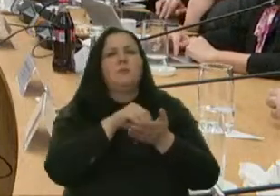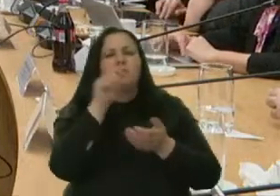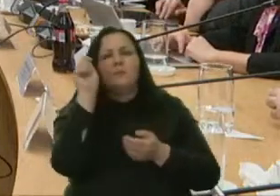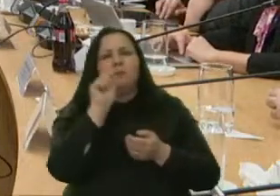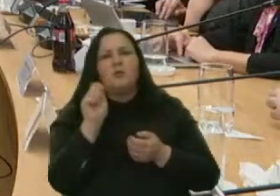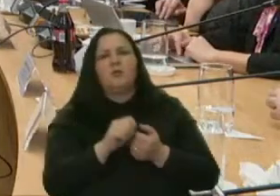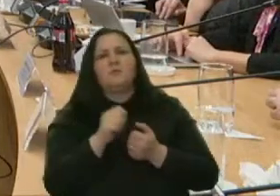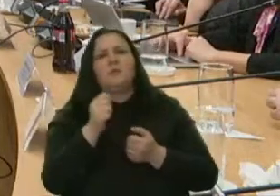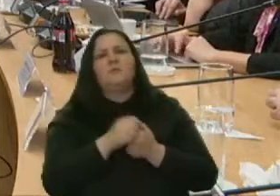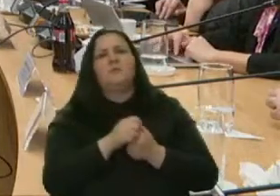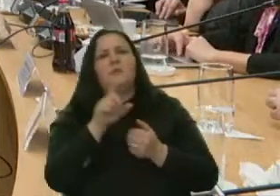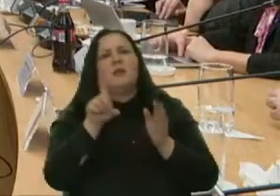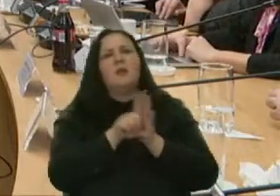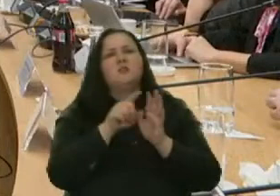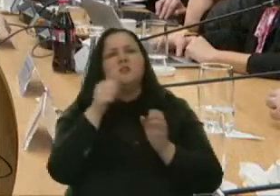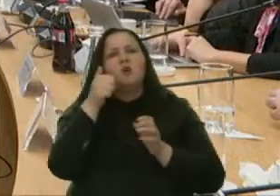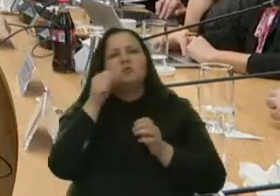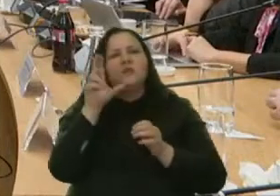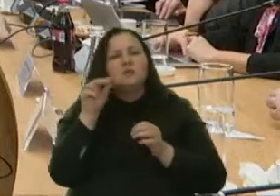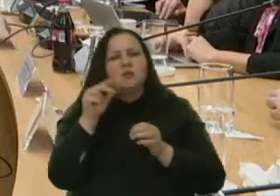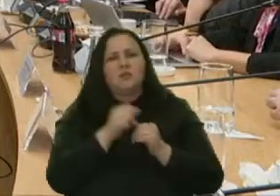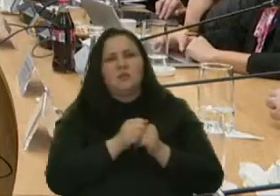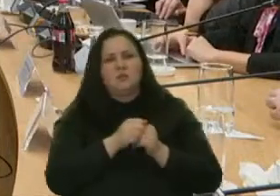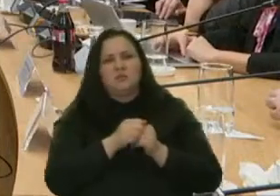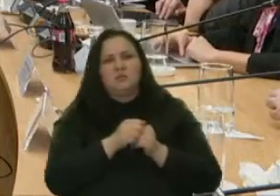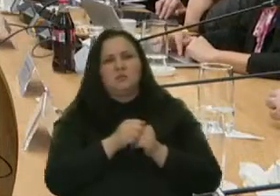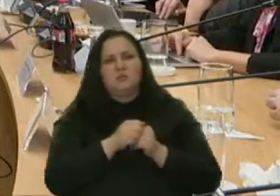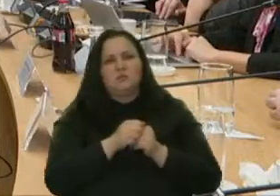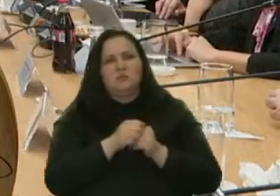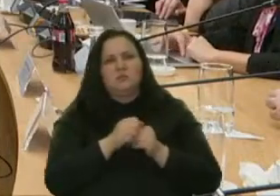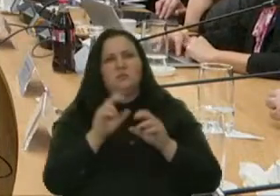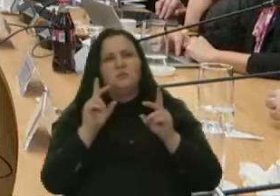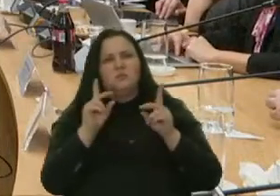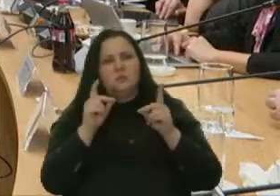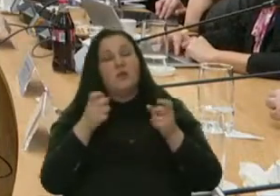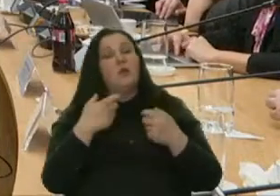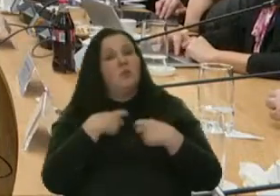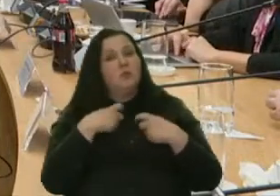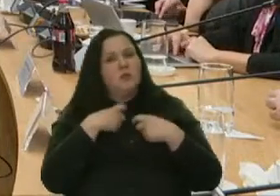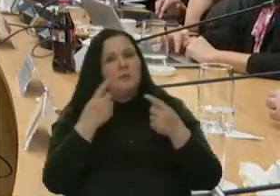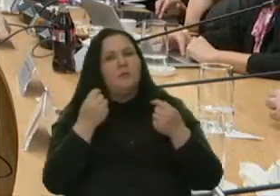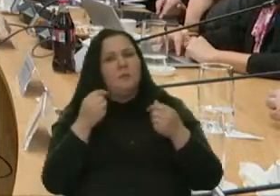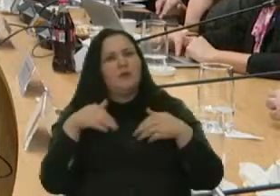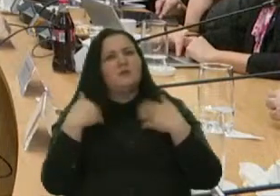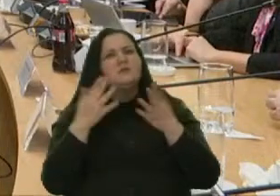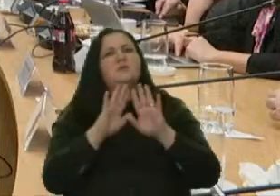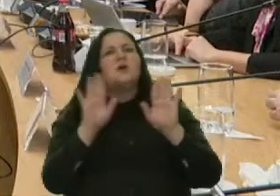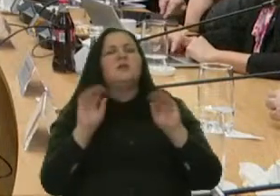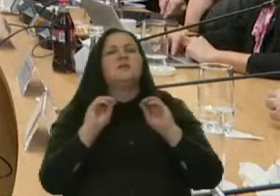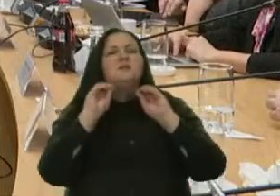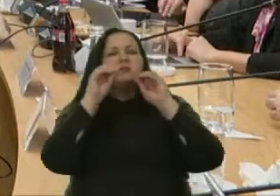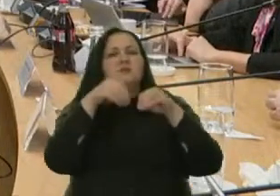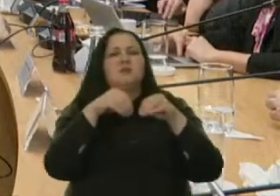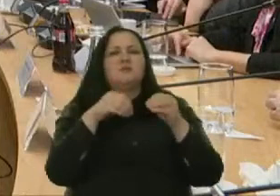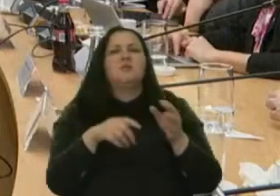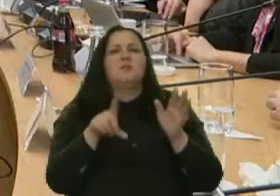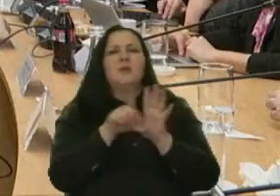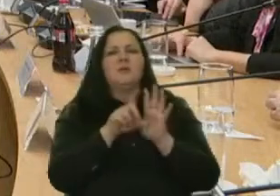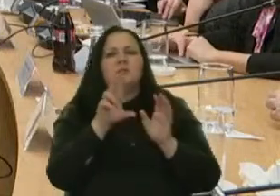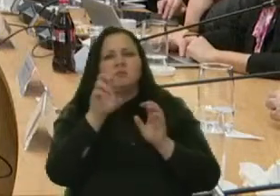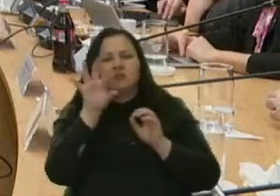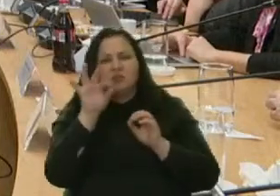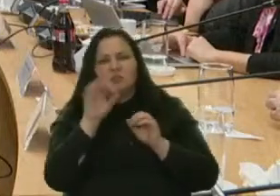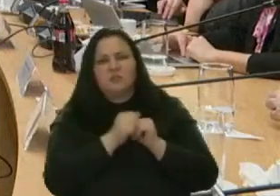și primește finanțare noi nu putem este Da suntem de acord să alocăm această sumă doar depusă pe legea 350